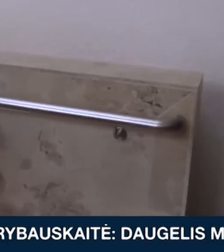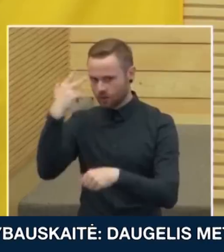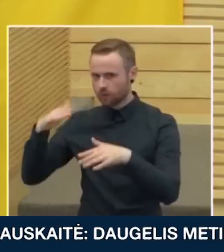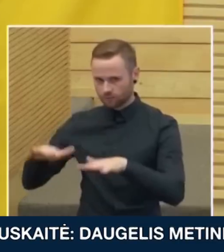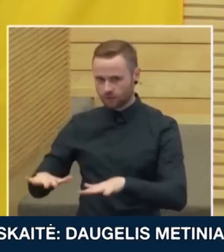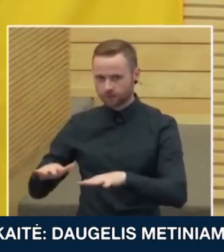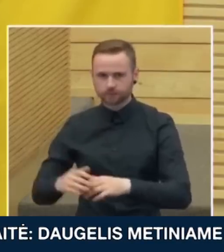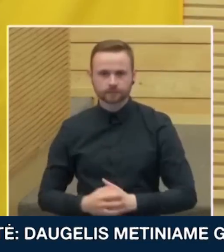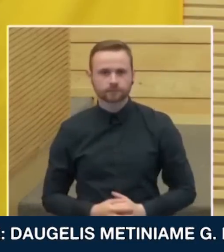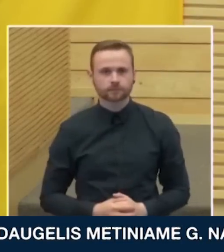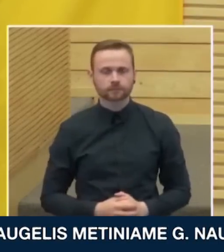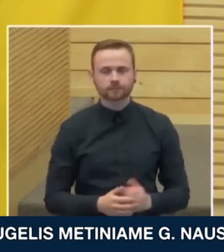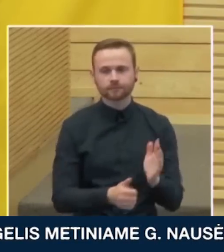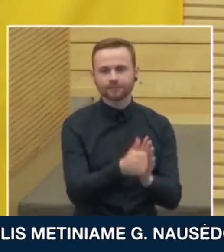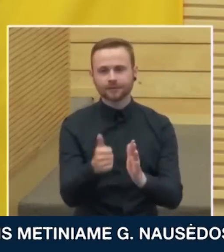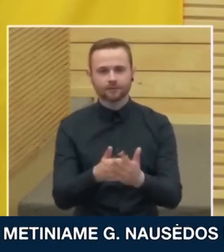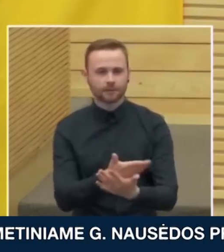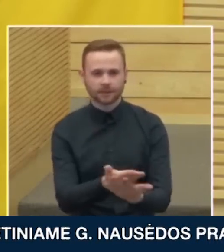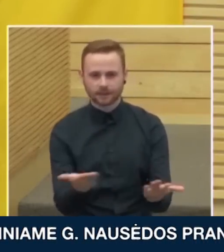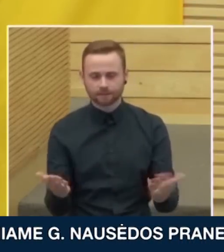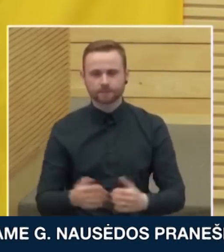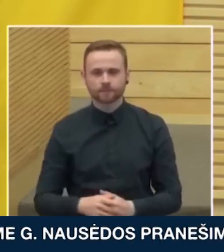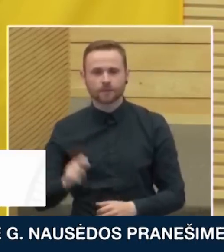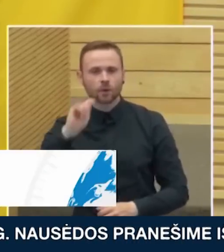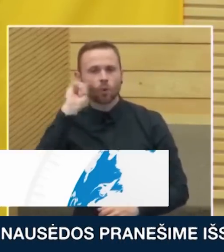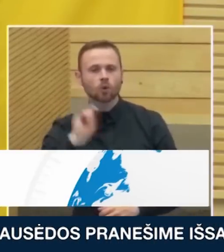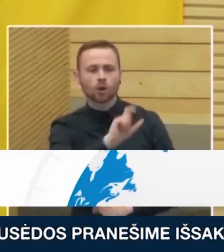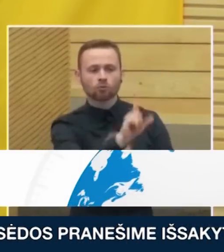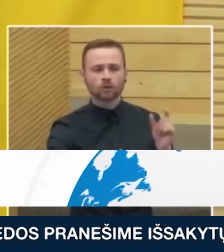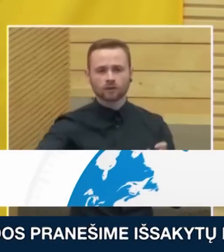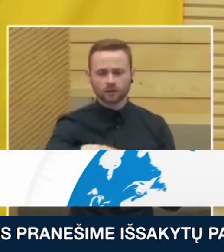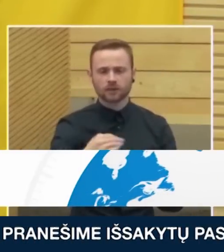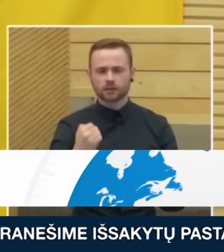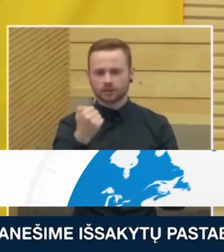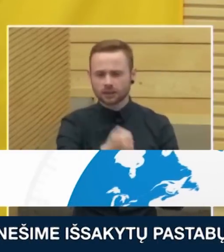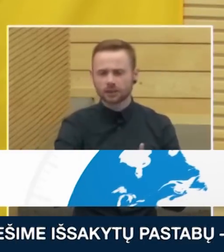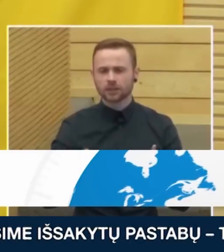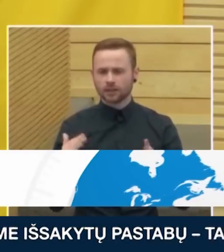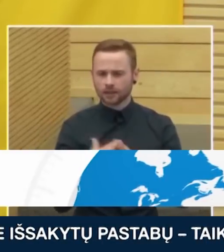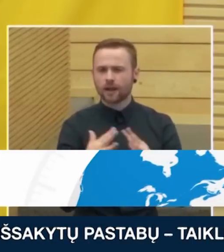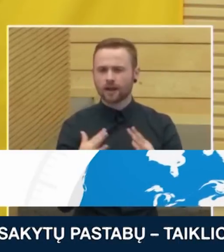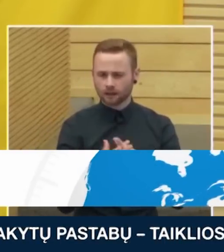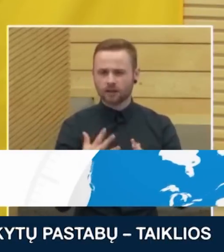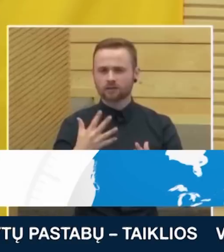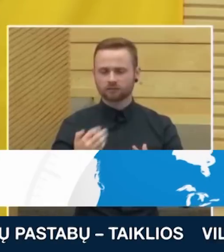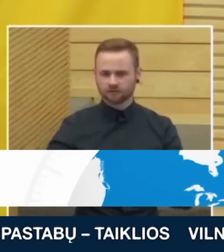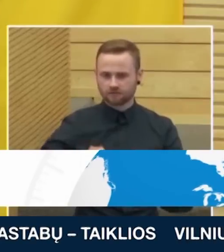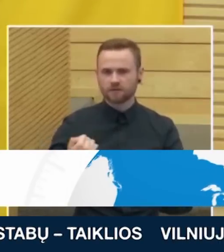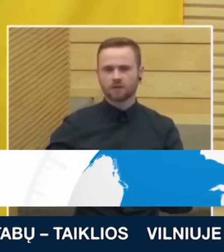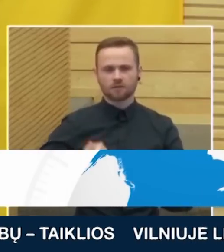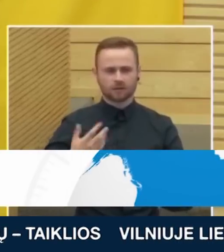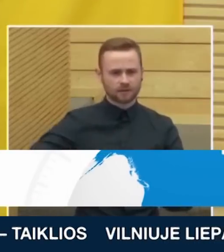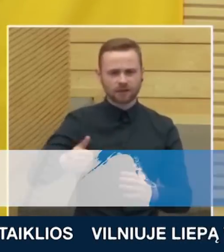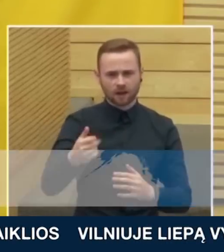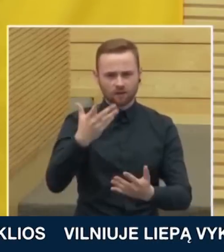saugumą. Gerbiamieji, kol Ukrainos žmonės tęsia didvyrišką kovą už savo laisvę ir šalies